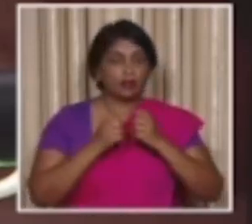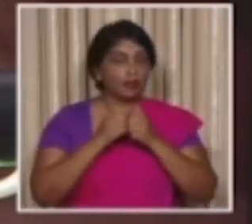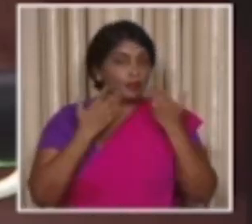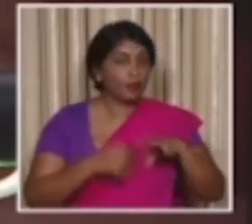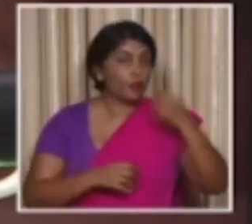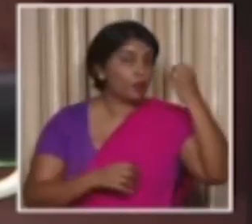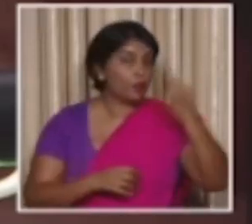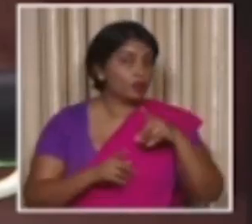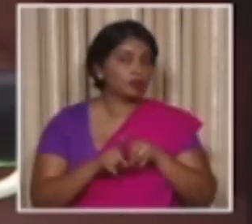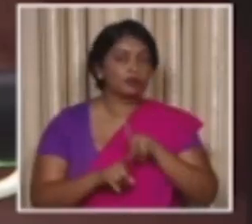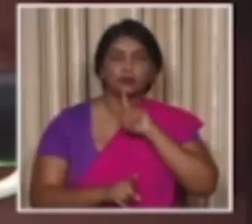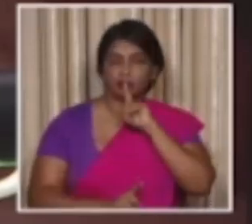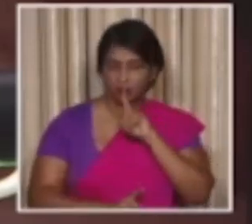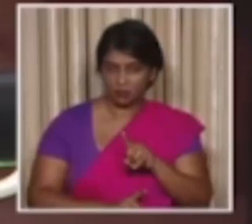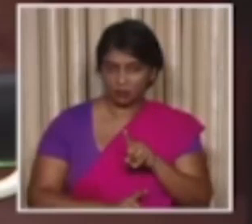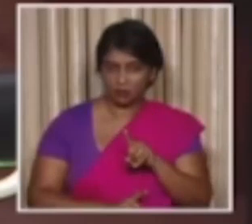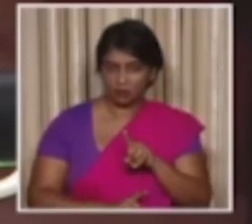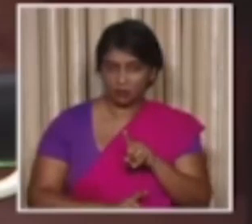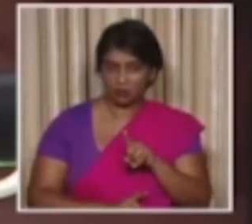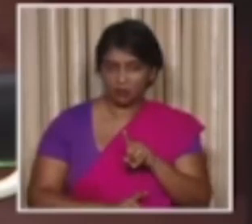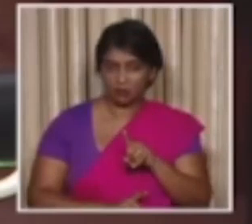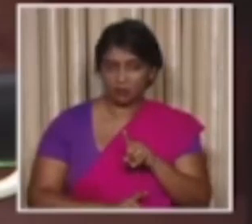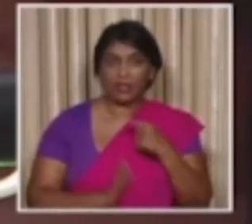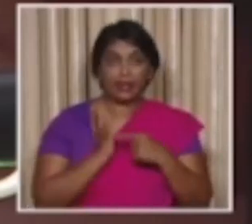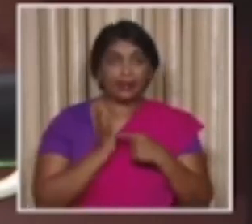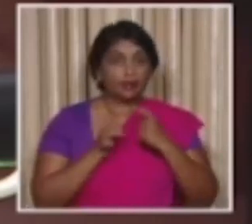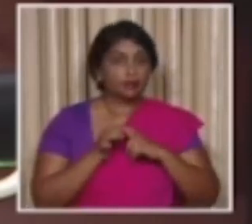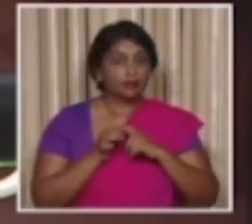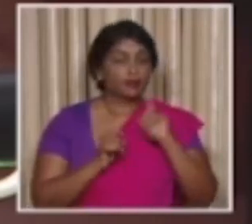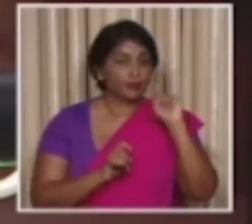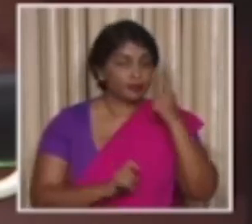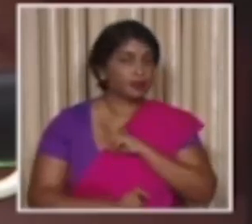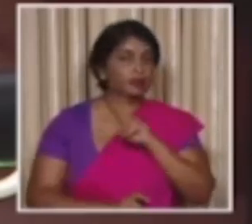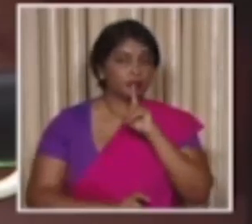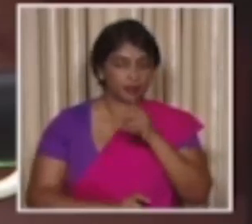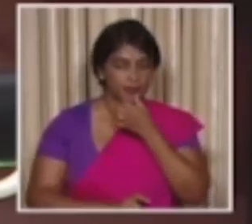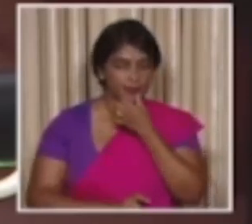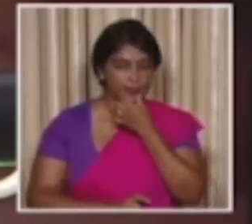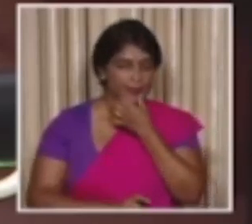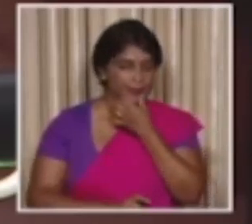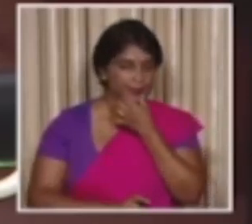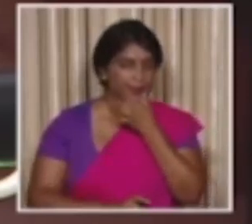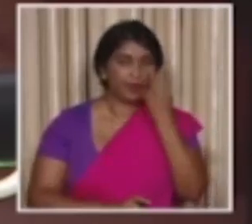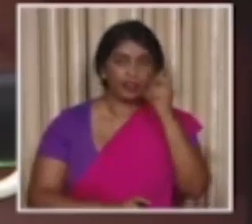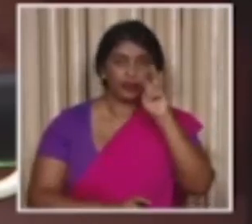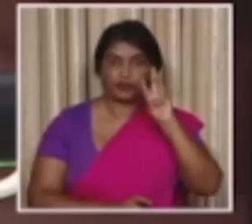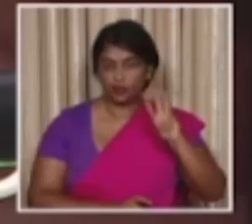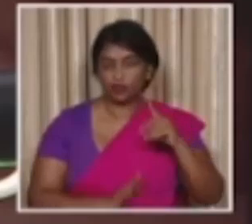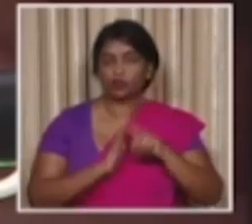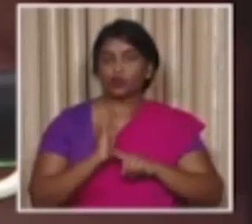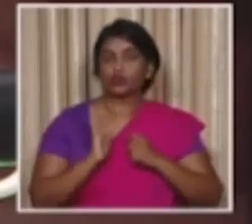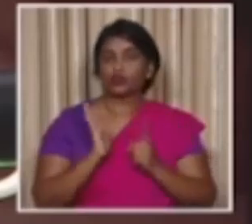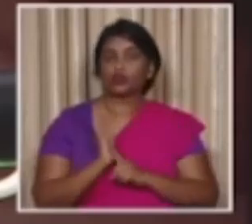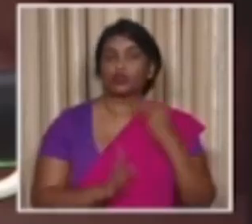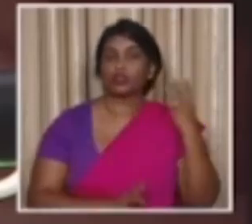लबन दिने लेस संदाहन नुवे मे टेंडर इस्सरलम संदाहन करनवा दिदास्तुने जूली मासे